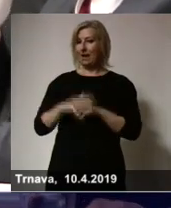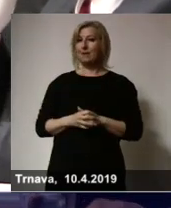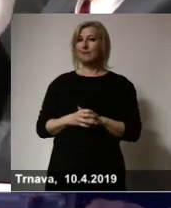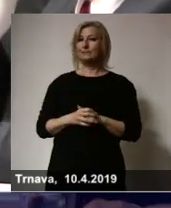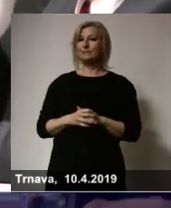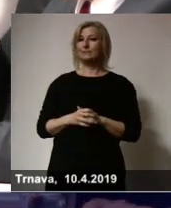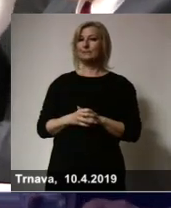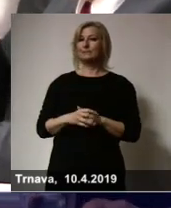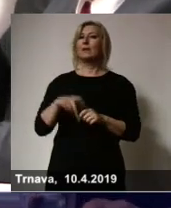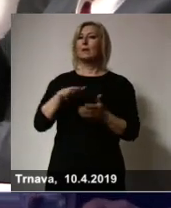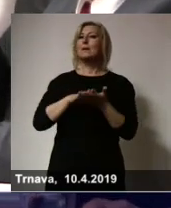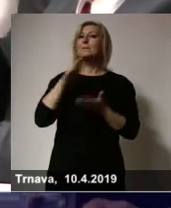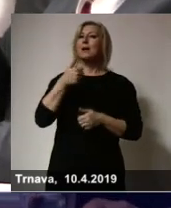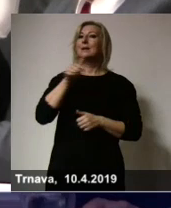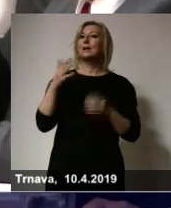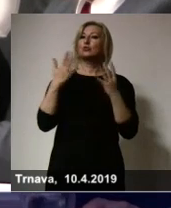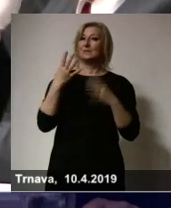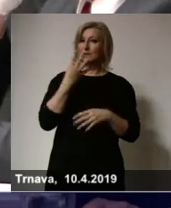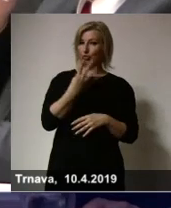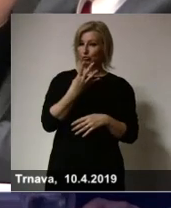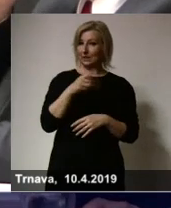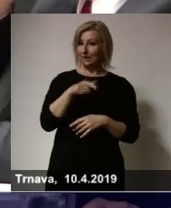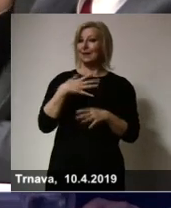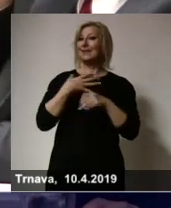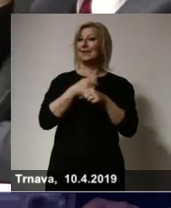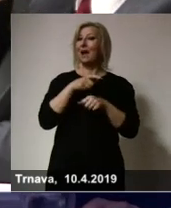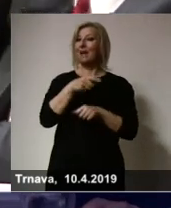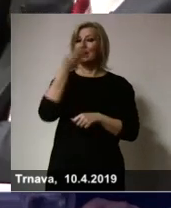Prebehnem ich rýchlo. Materiál číslo 194,